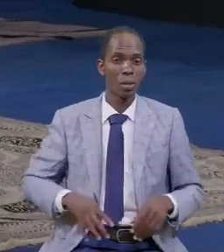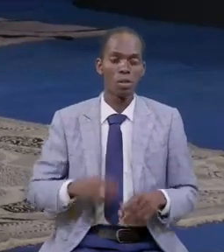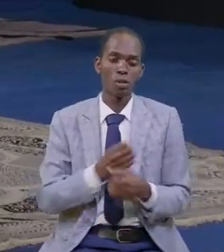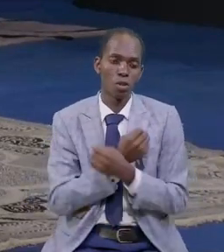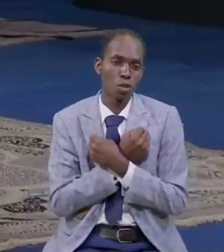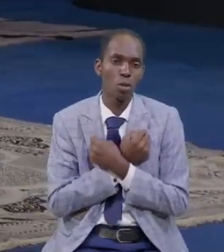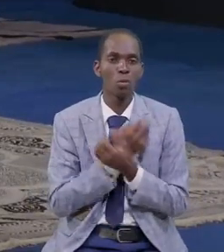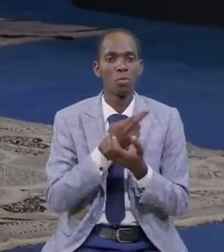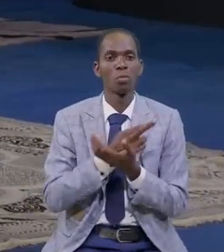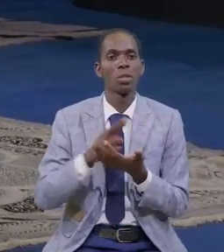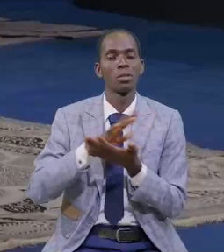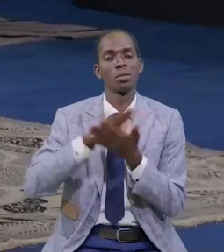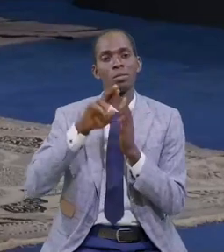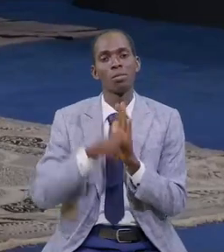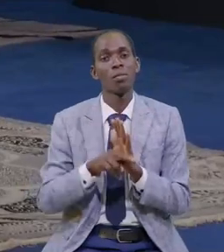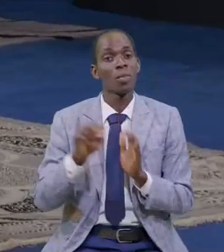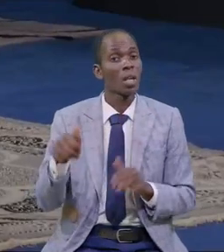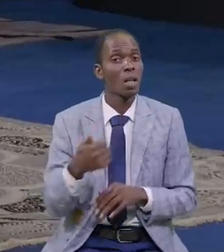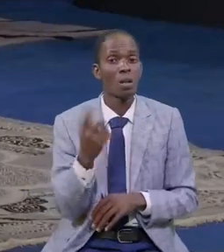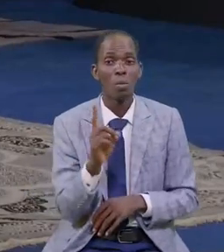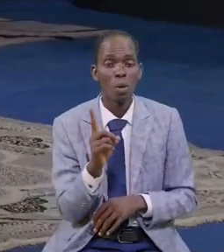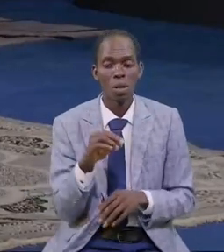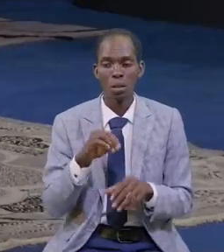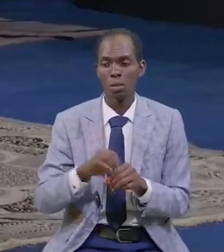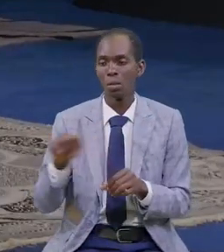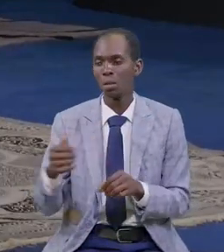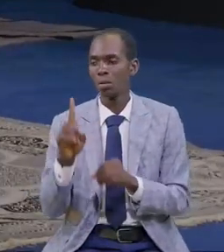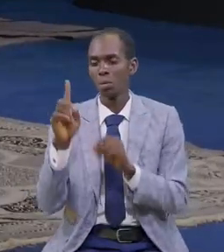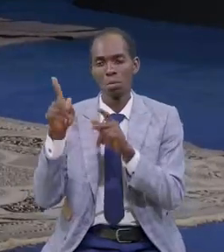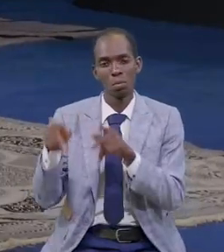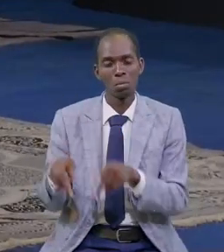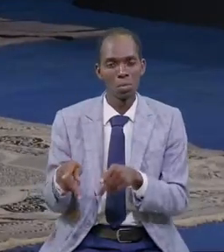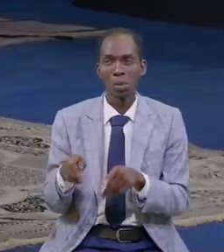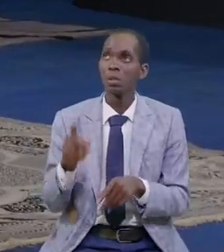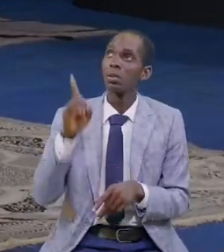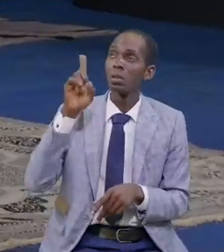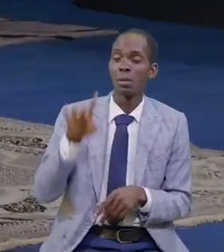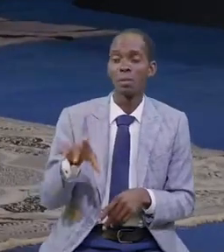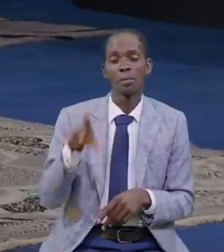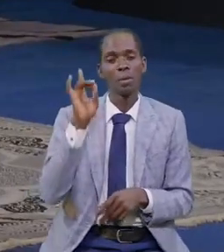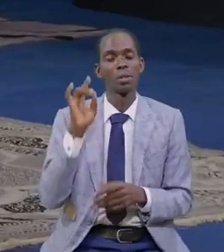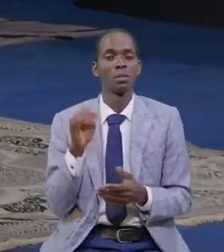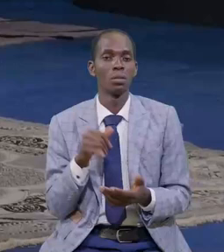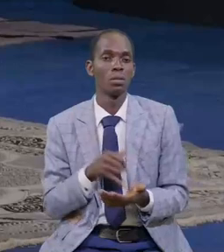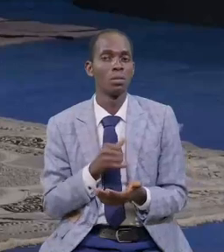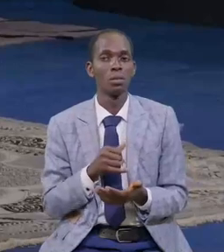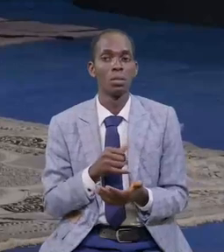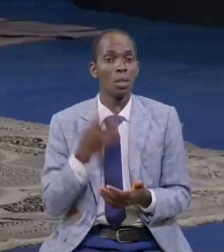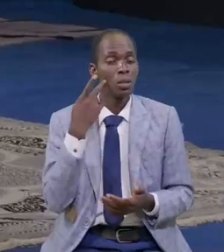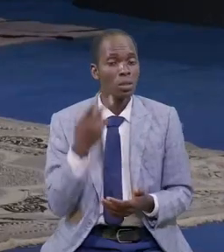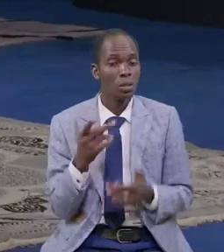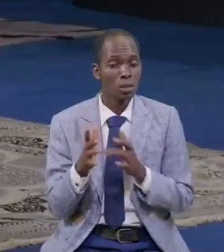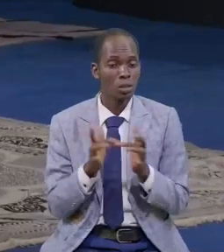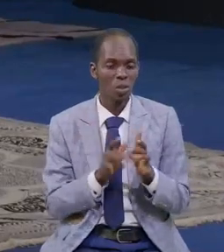aime la justice partout dans la vie de n'importe qui et Jésus-Christ est